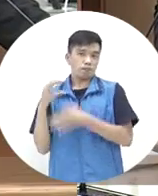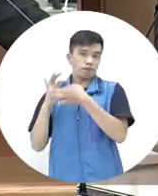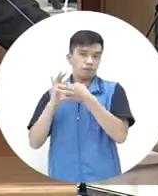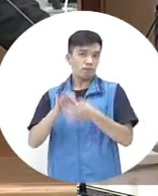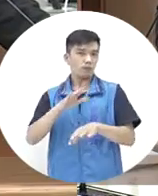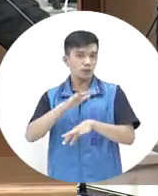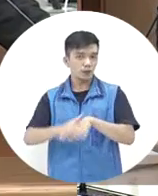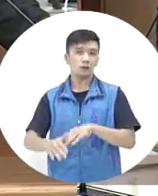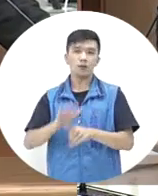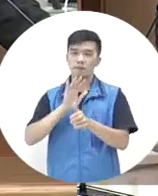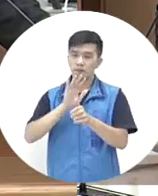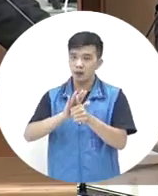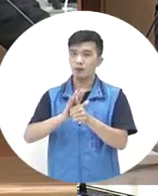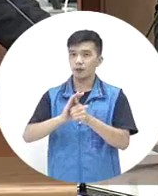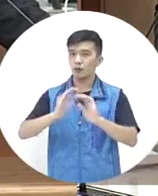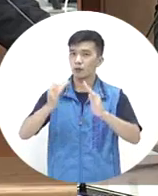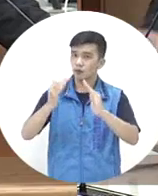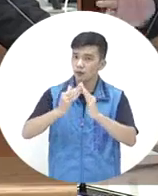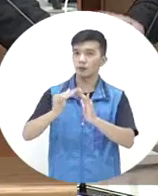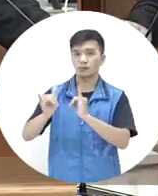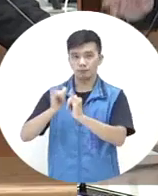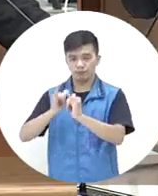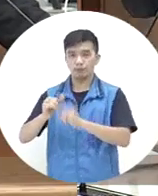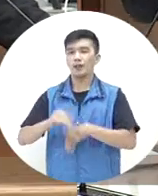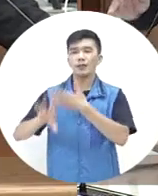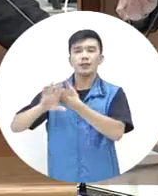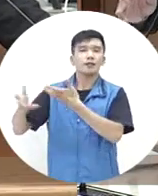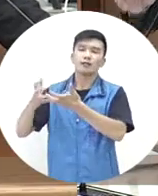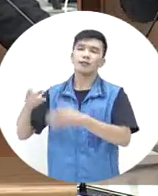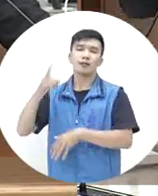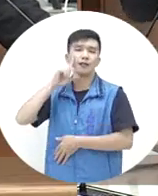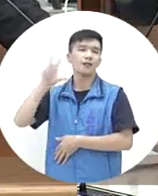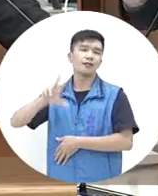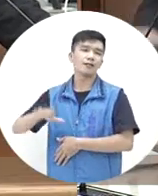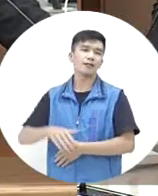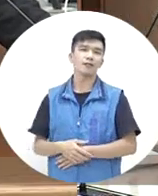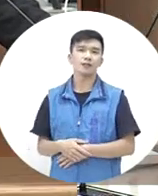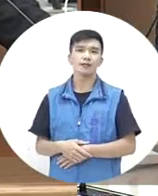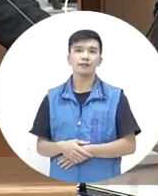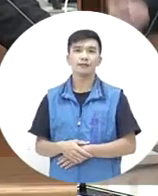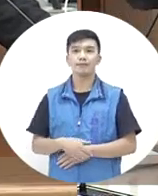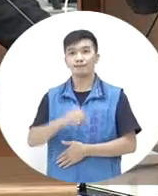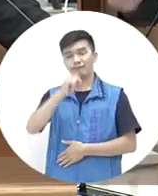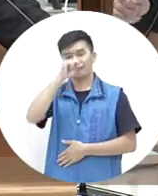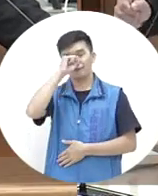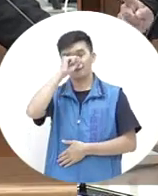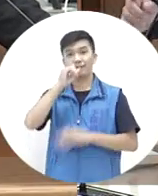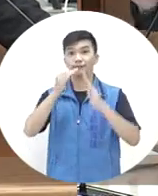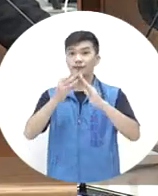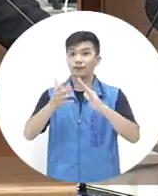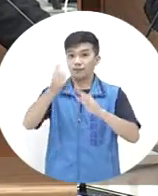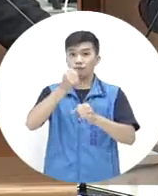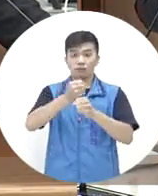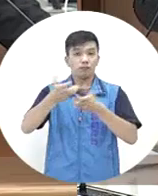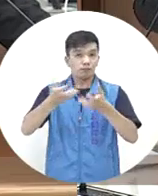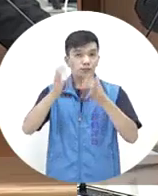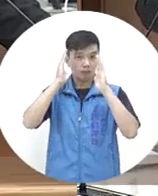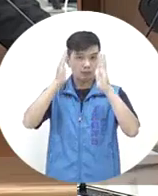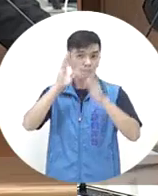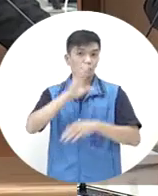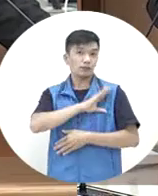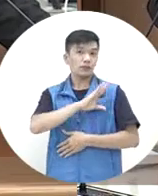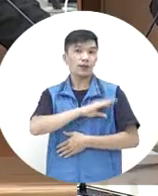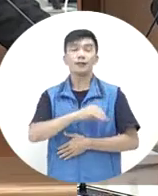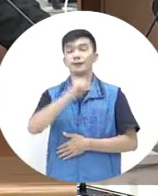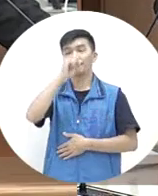做事。 好， 其他都不重要。 好，谢谢市长。既然市长要好好做事，但是有一件事情呢，本席这边还是要好